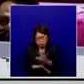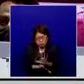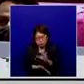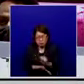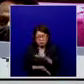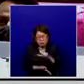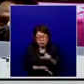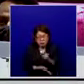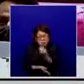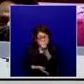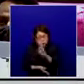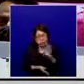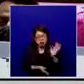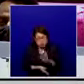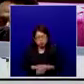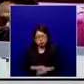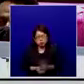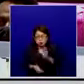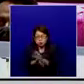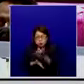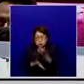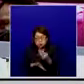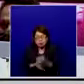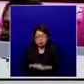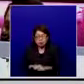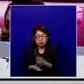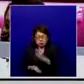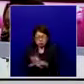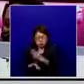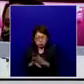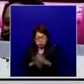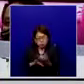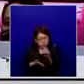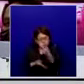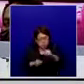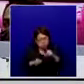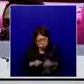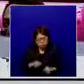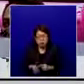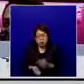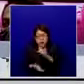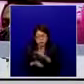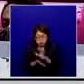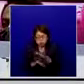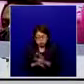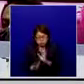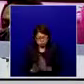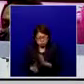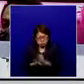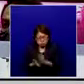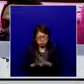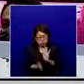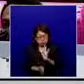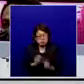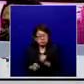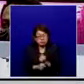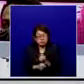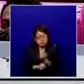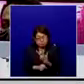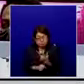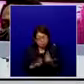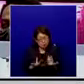ะหยุดเงินต้นลดดอกเบี้ยเงินต้นเนี่ยรอ3ปีถ้าเศรษฐกิจหลังโควิดมันดีเราค่อยมาว่